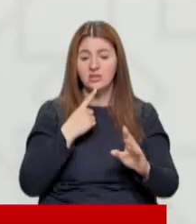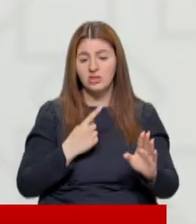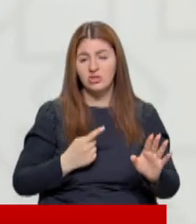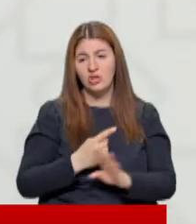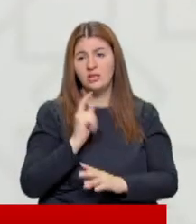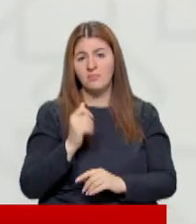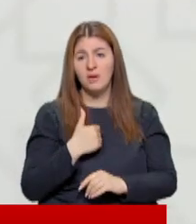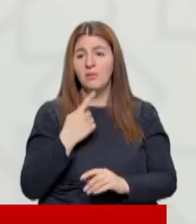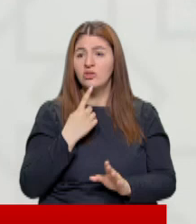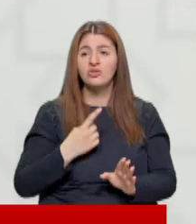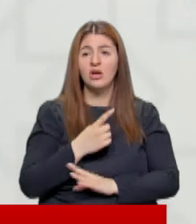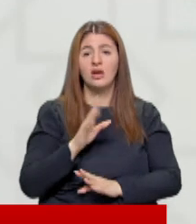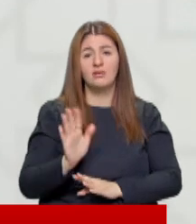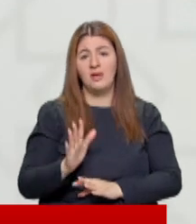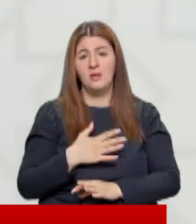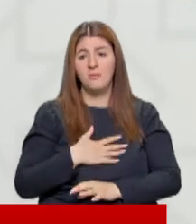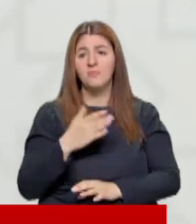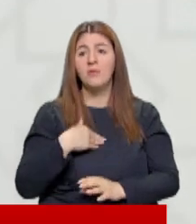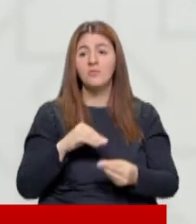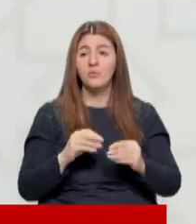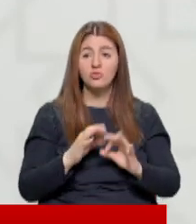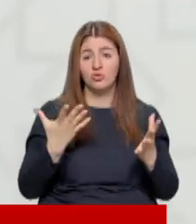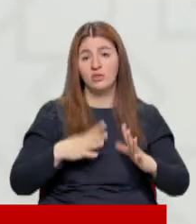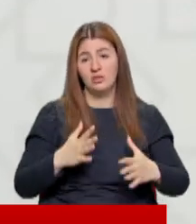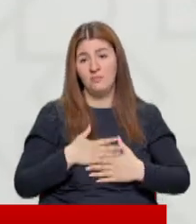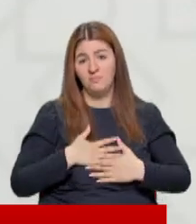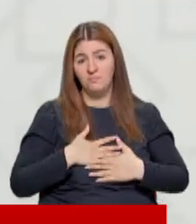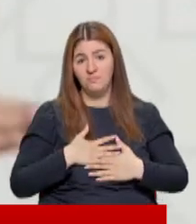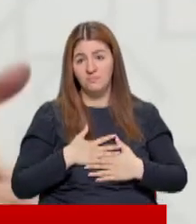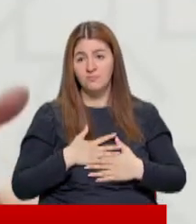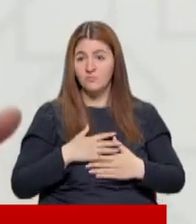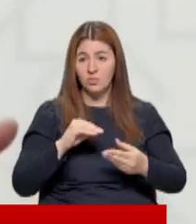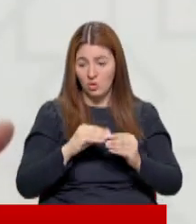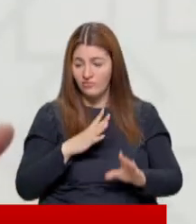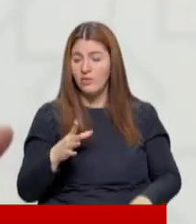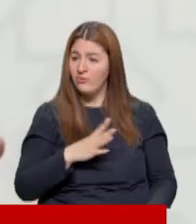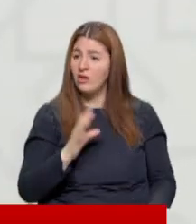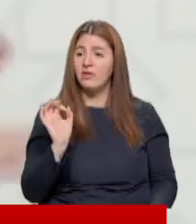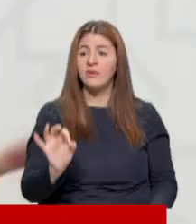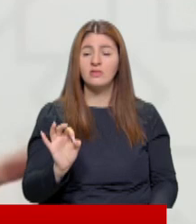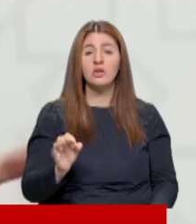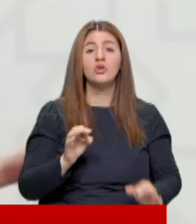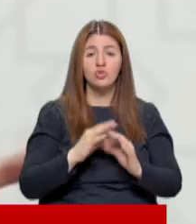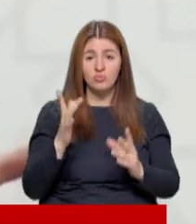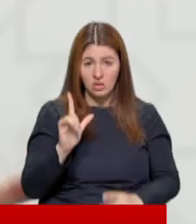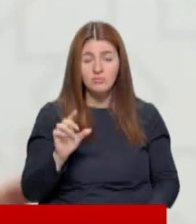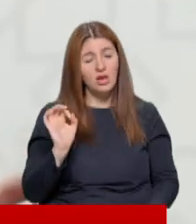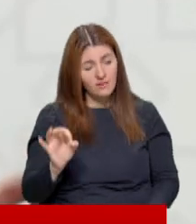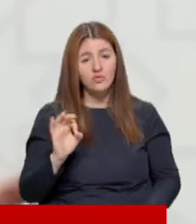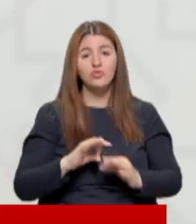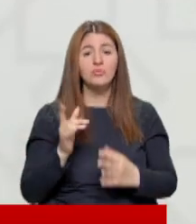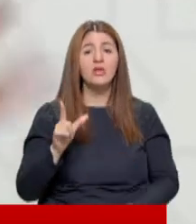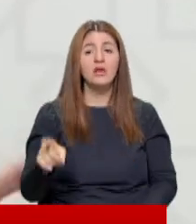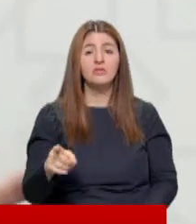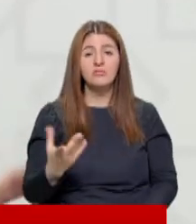eder. Ben şikayetten yana değilim. Ben sorunları çözmekten yanayım. Sorun var mı? Var. Çözülmesi lazım mı?